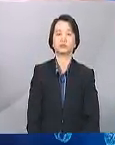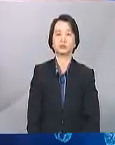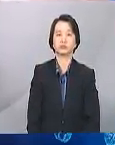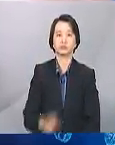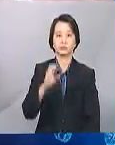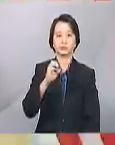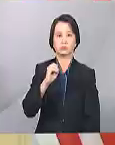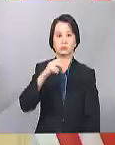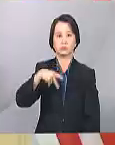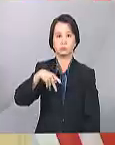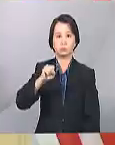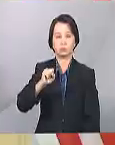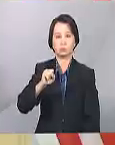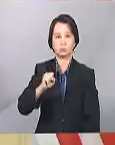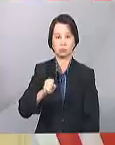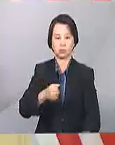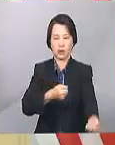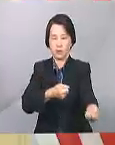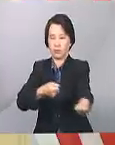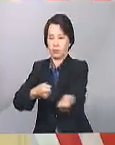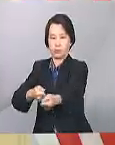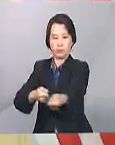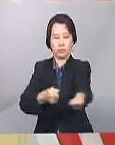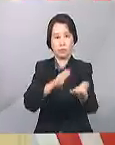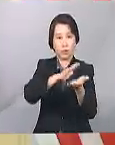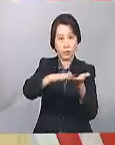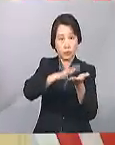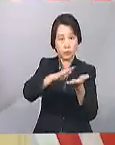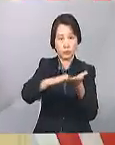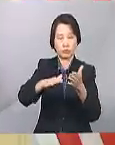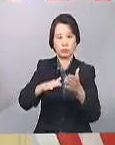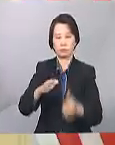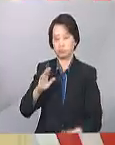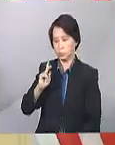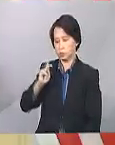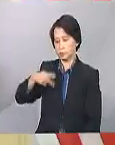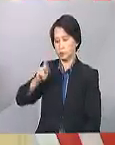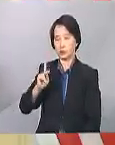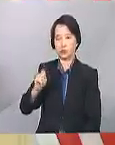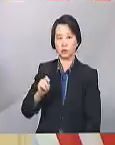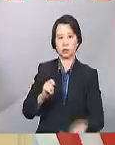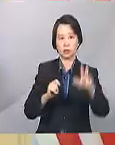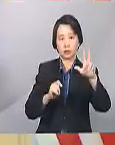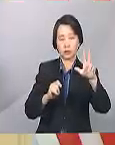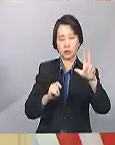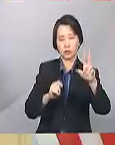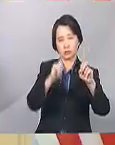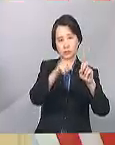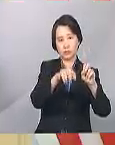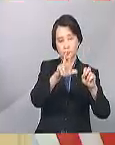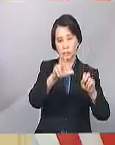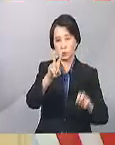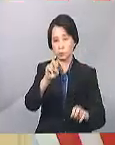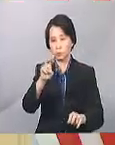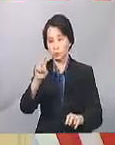awam di bawah kawal selia KPKT sejak 30 Mac 2020 telah